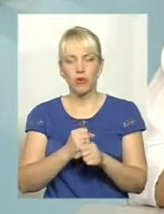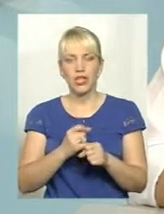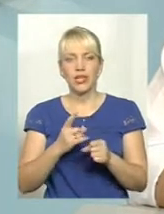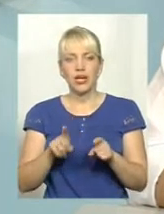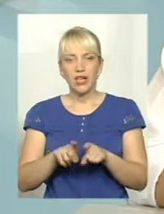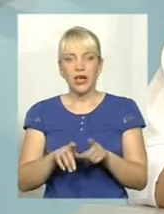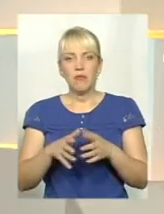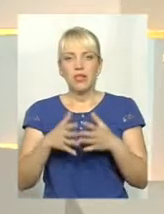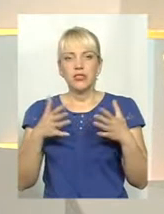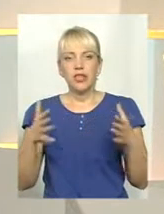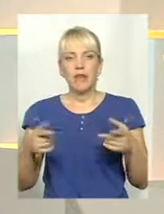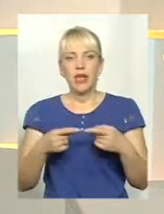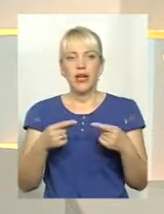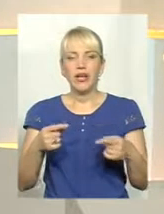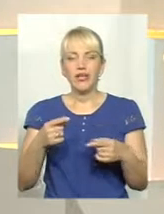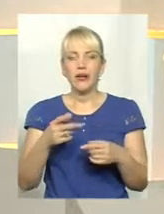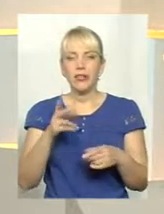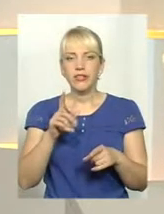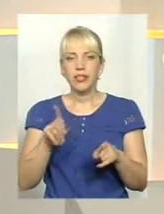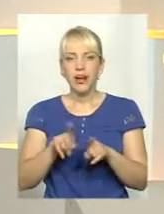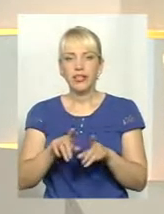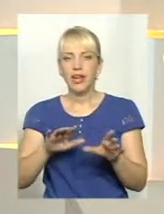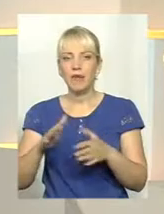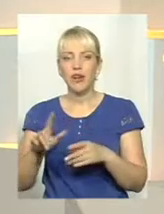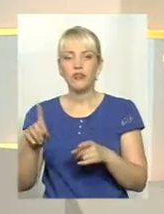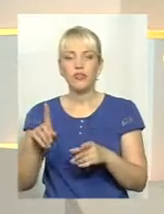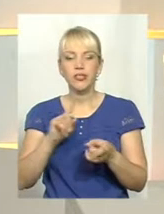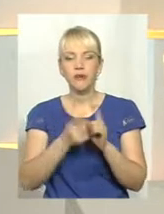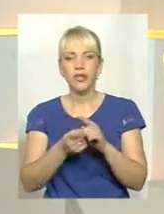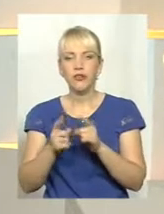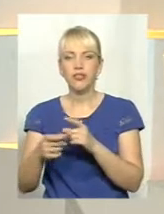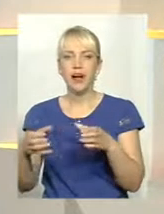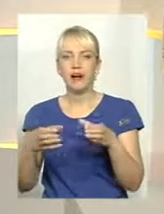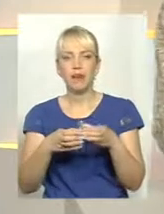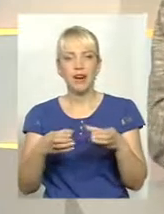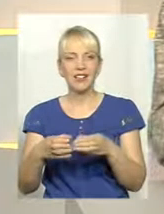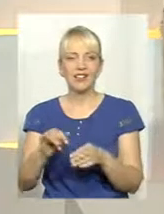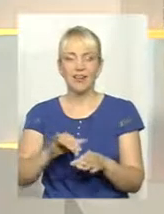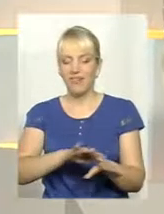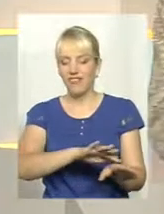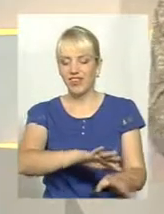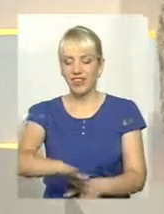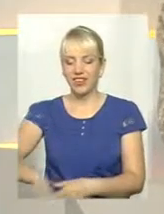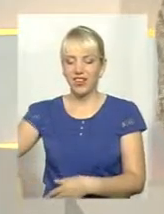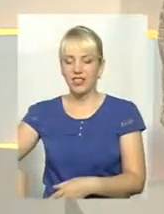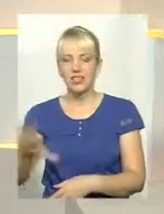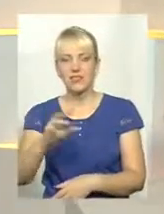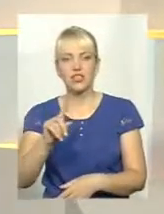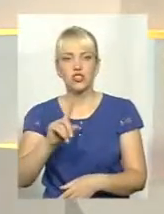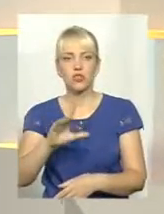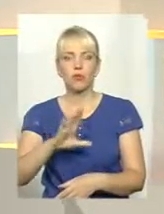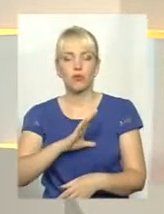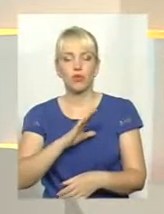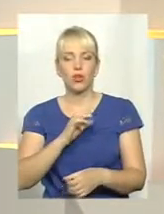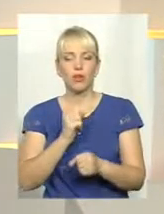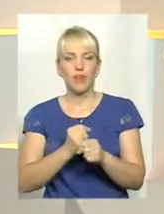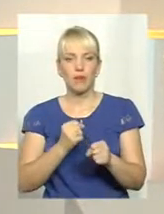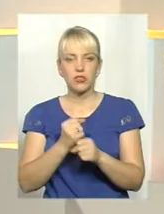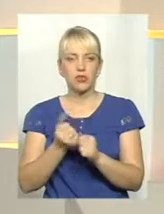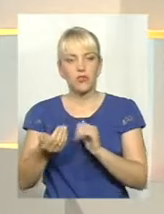компанії. Тобто це має бути комплексно і щоб всі були почуті. Це найбільша проблема